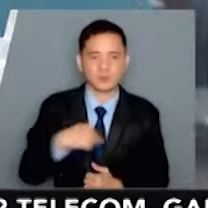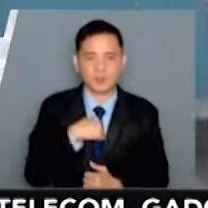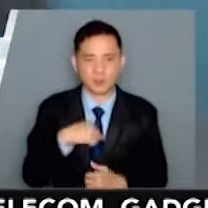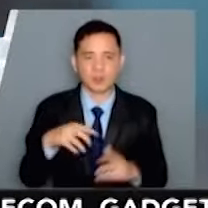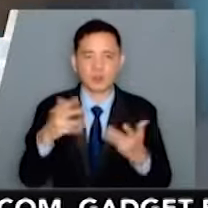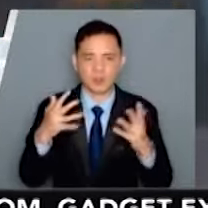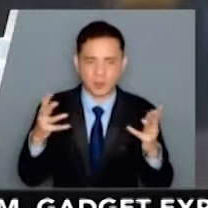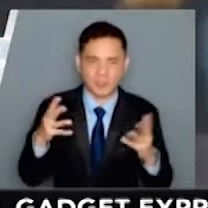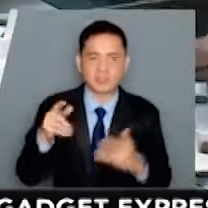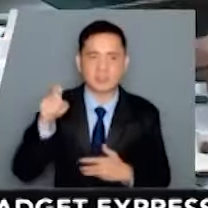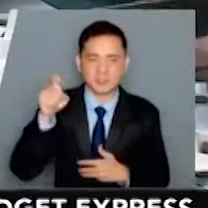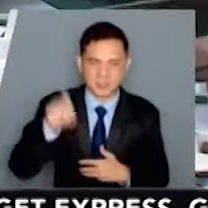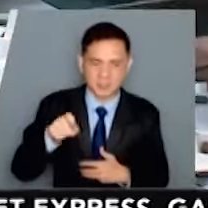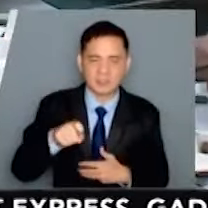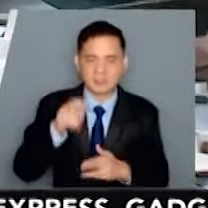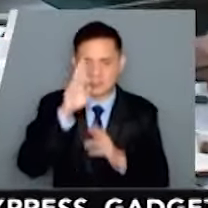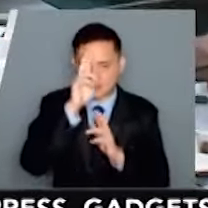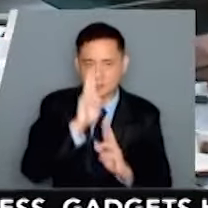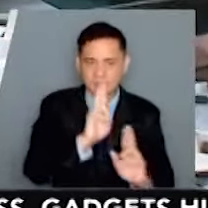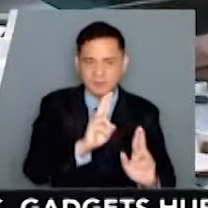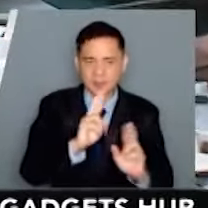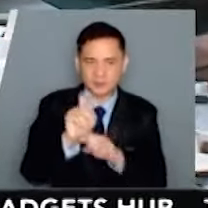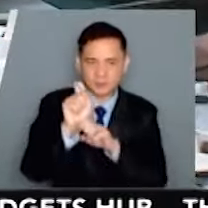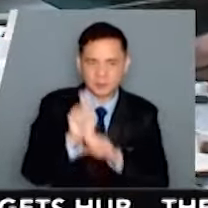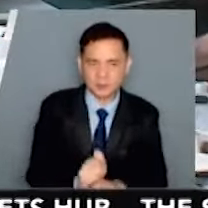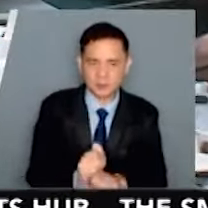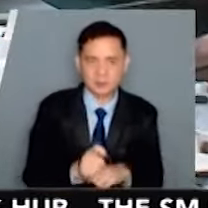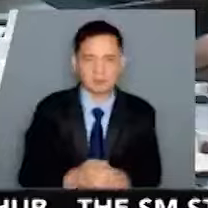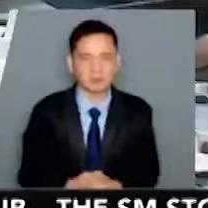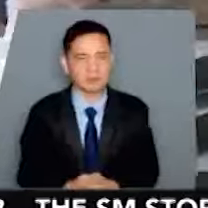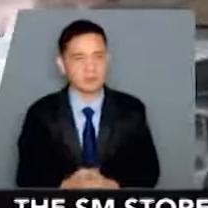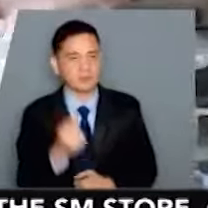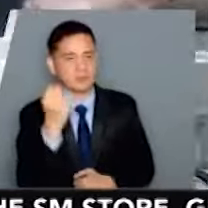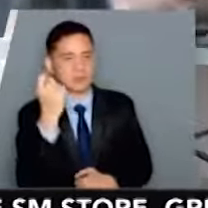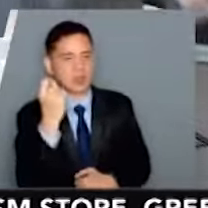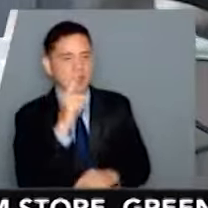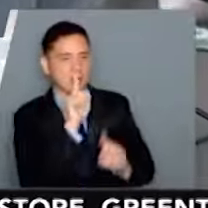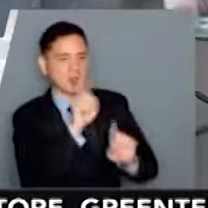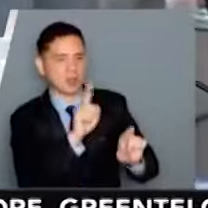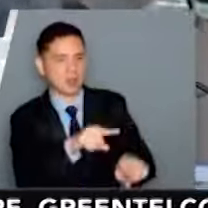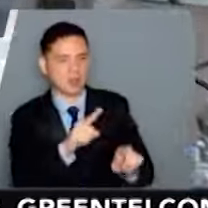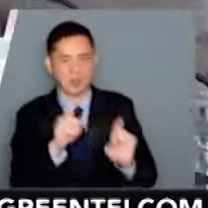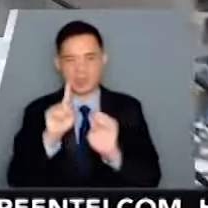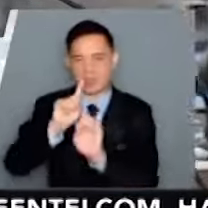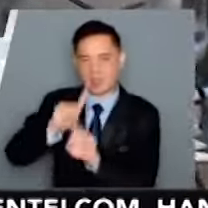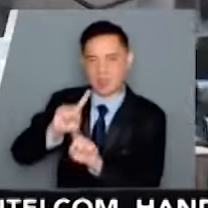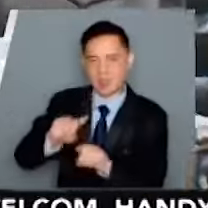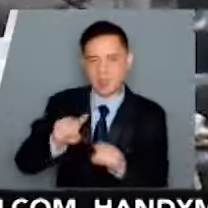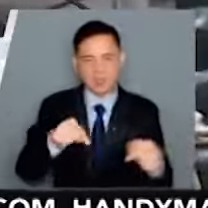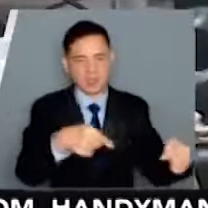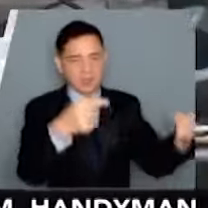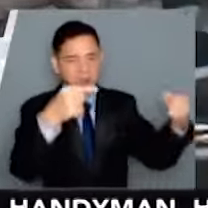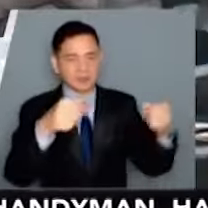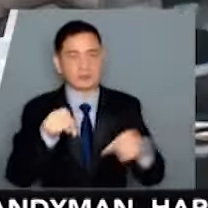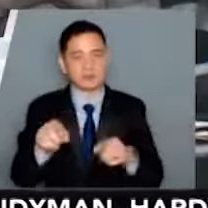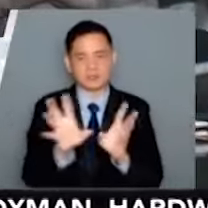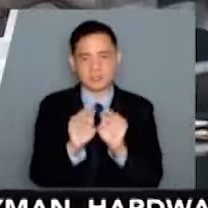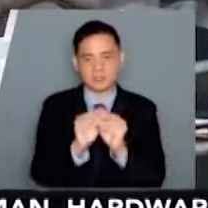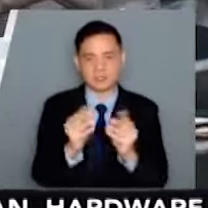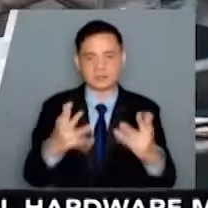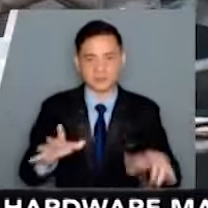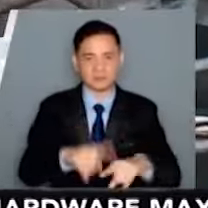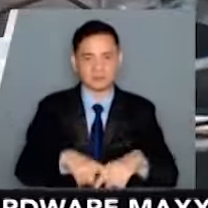well kept by this house? Nagkainitan pa nung sinuspindi ang hearing. Why is that you're suspended? Di ba kami pwede sa